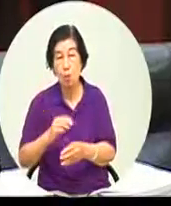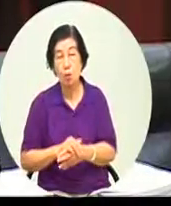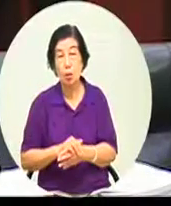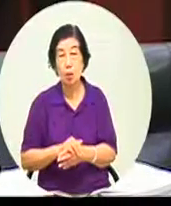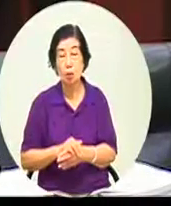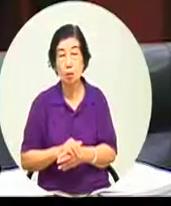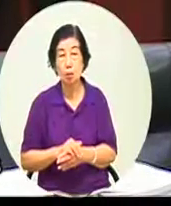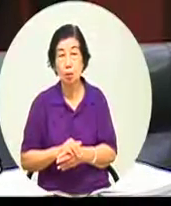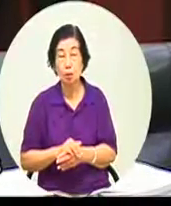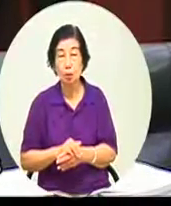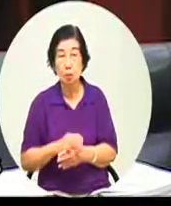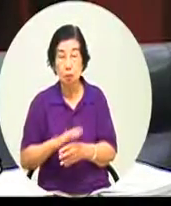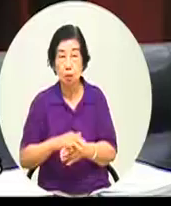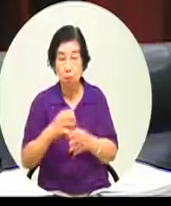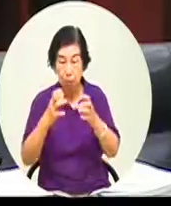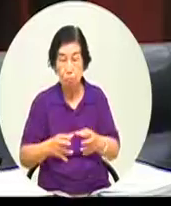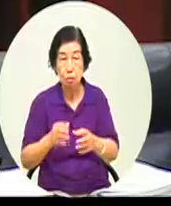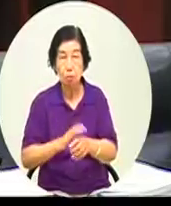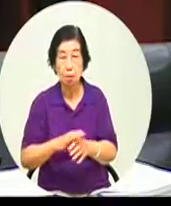安怎。